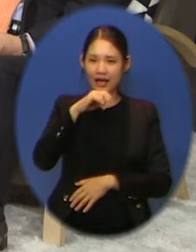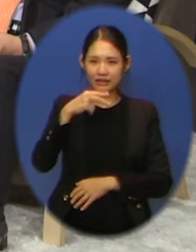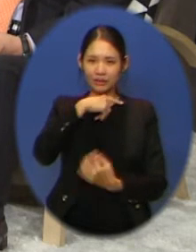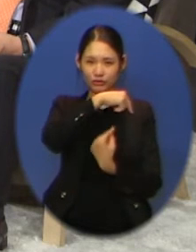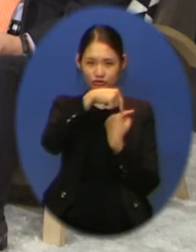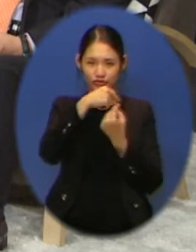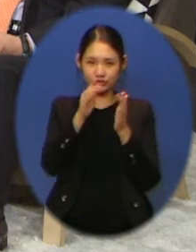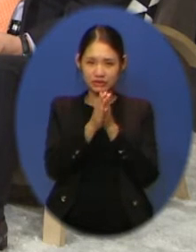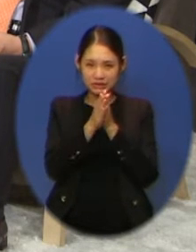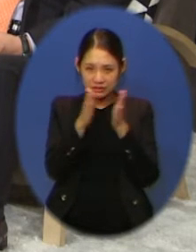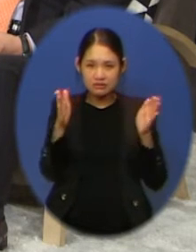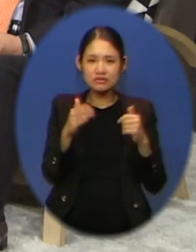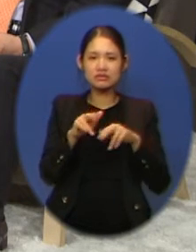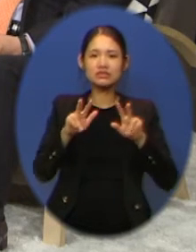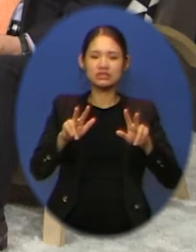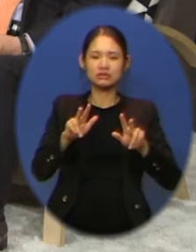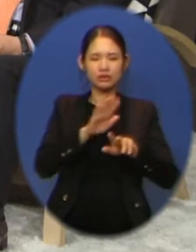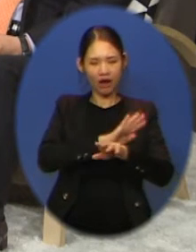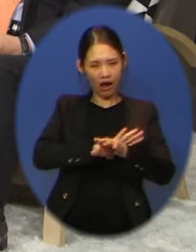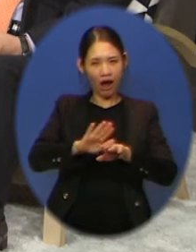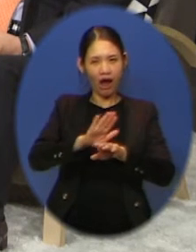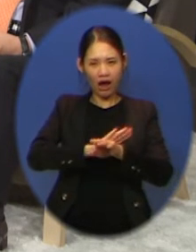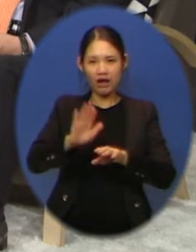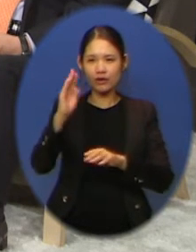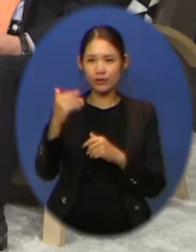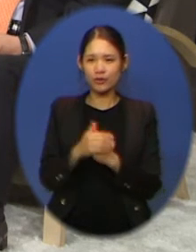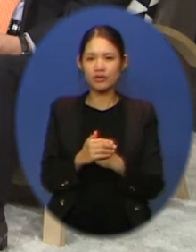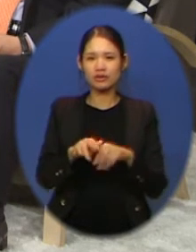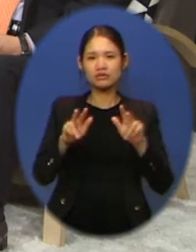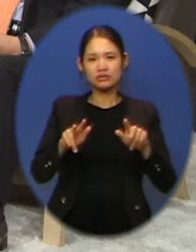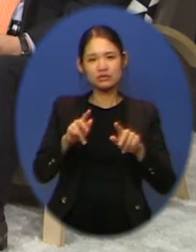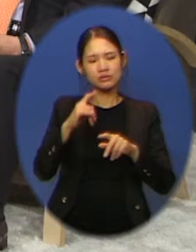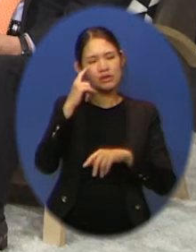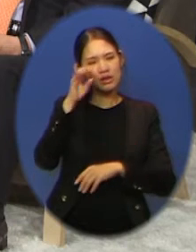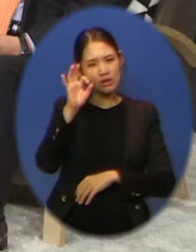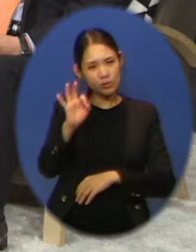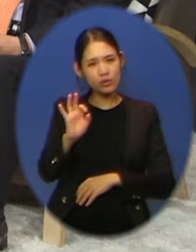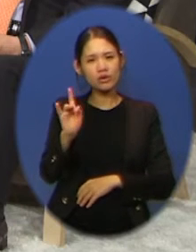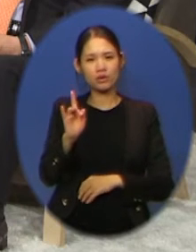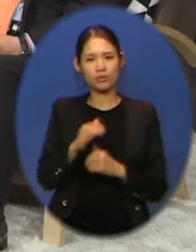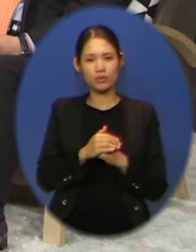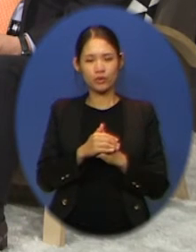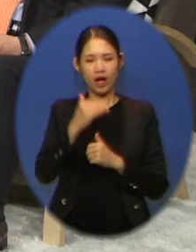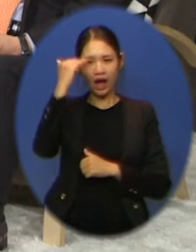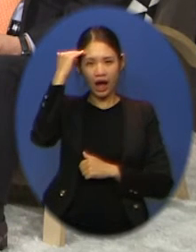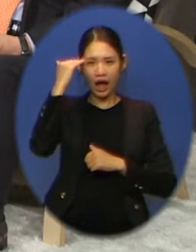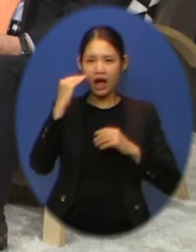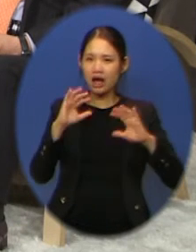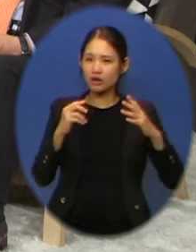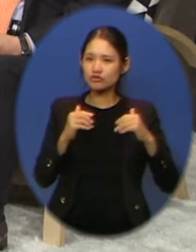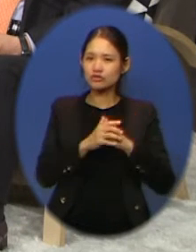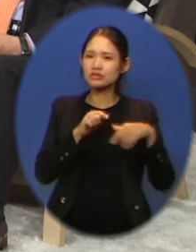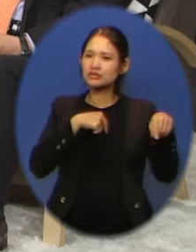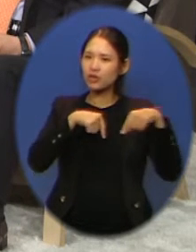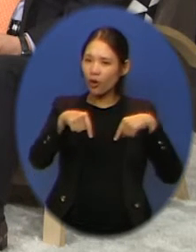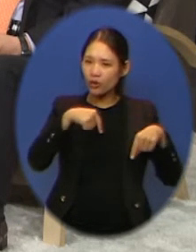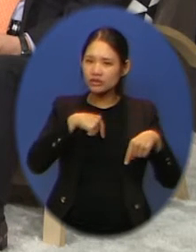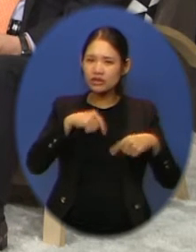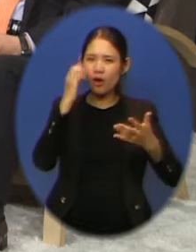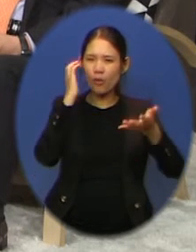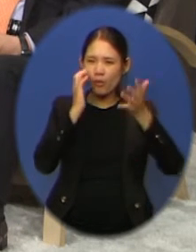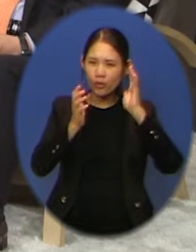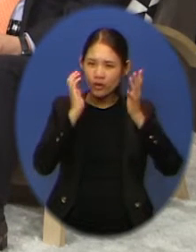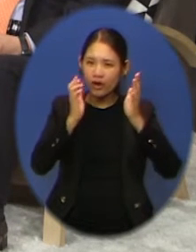네. 여러 사람이 도와줘서 가만히 제가 보니까는 우리나라의 정치가 약간 혼란하지만은